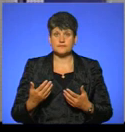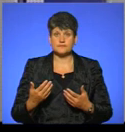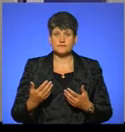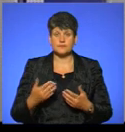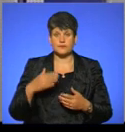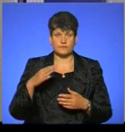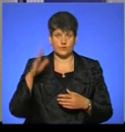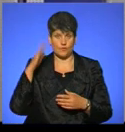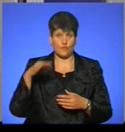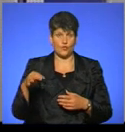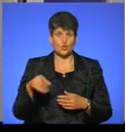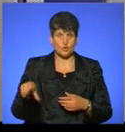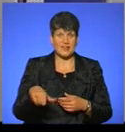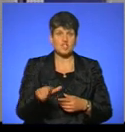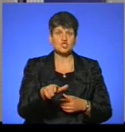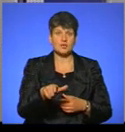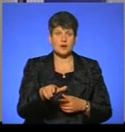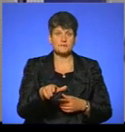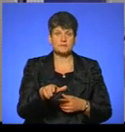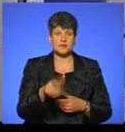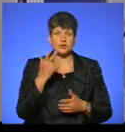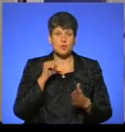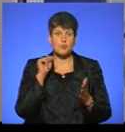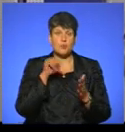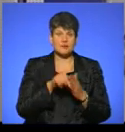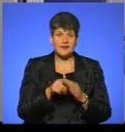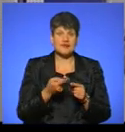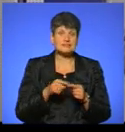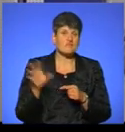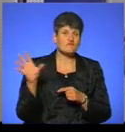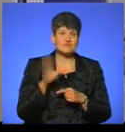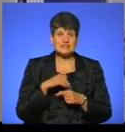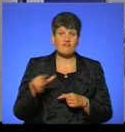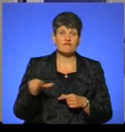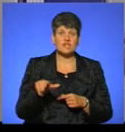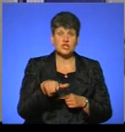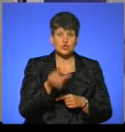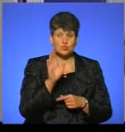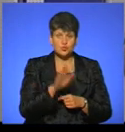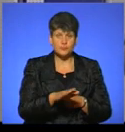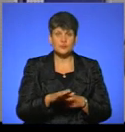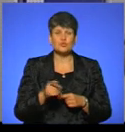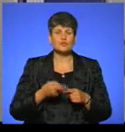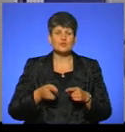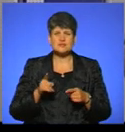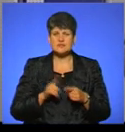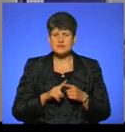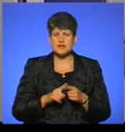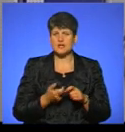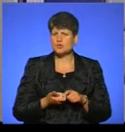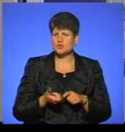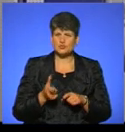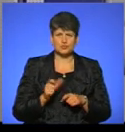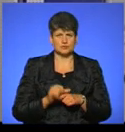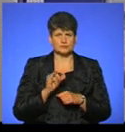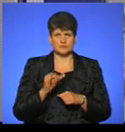водойма, тобто річка. Якщо потрапляє це все в річку, бо ці відходи є досить агресивні